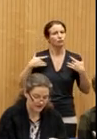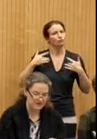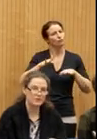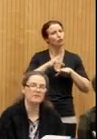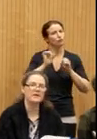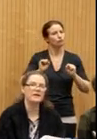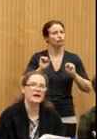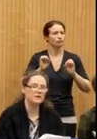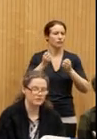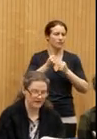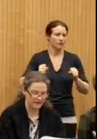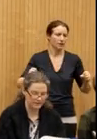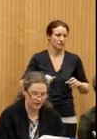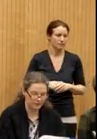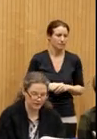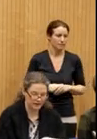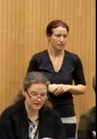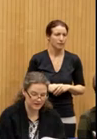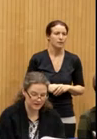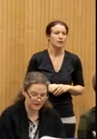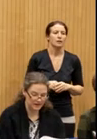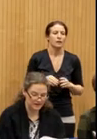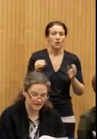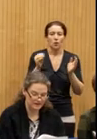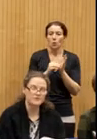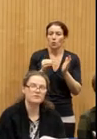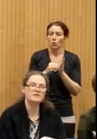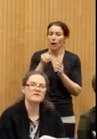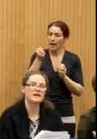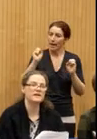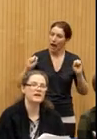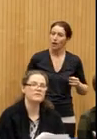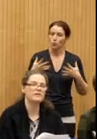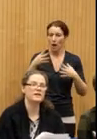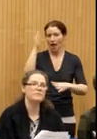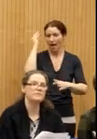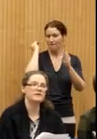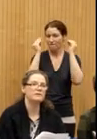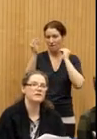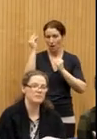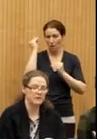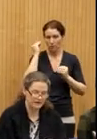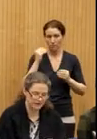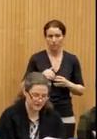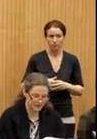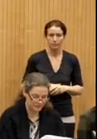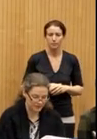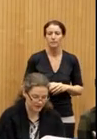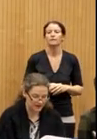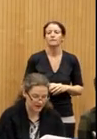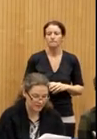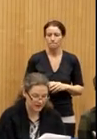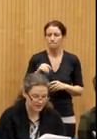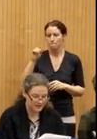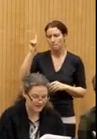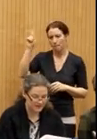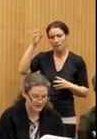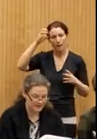Nun werde ich noch von einer aktuellen Erfahrung berichten. Da ging es um die Teilhabeempfehlung in Berlin.